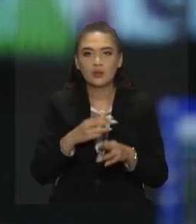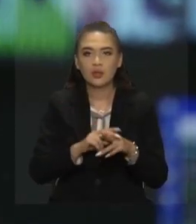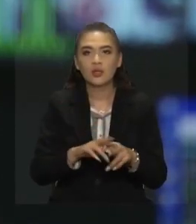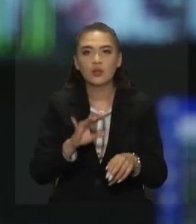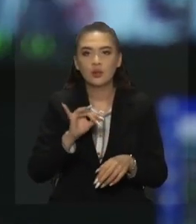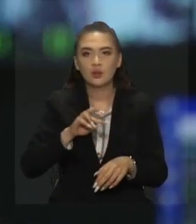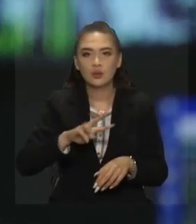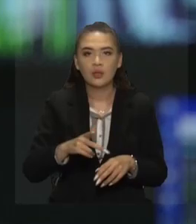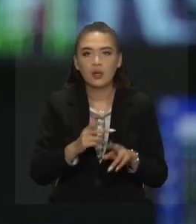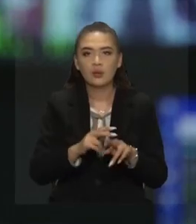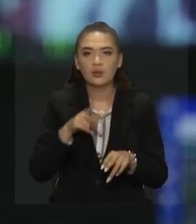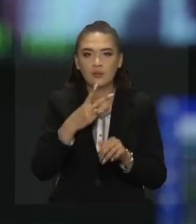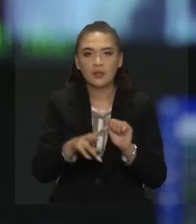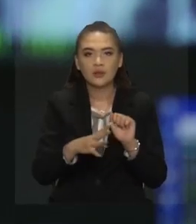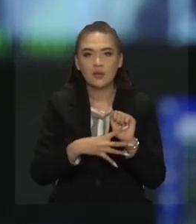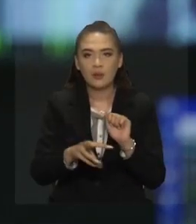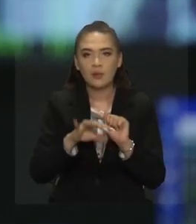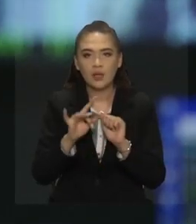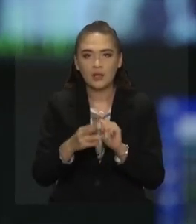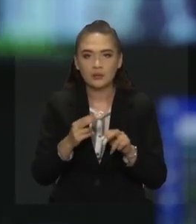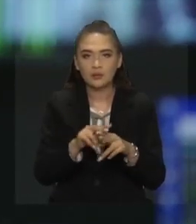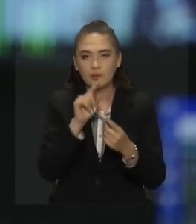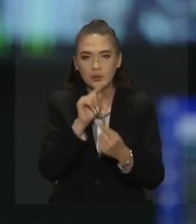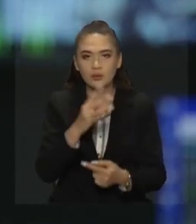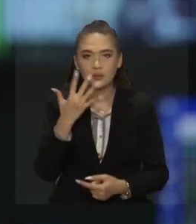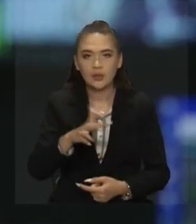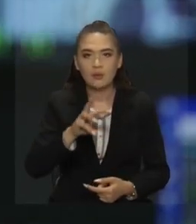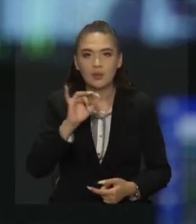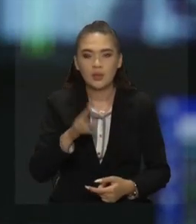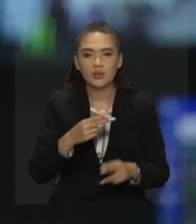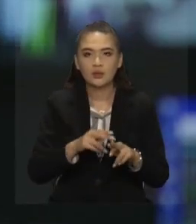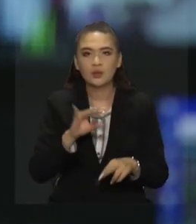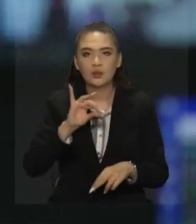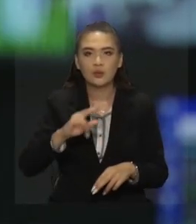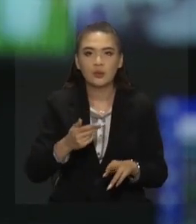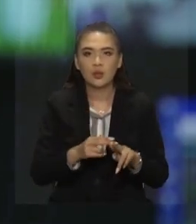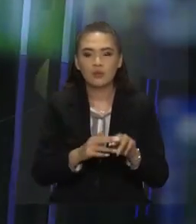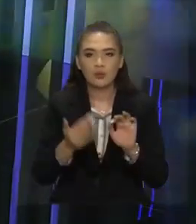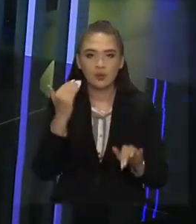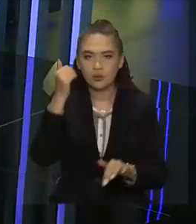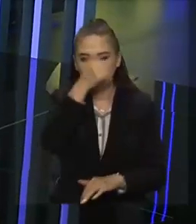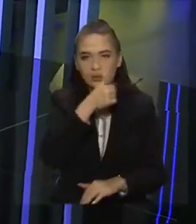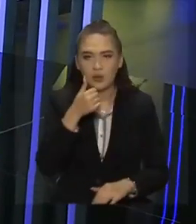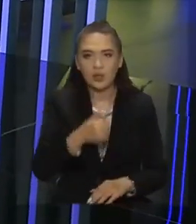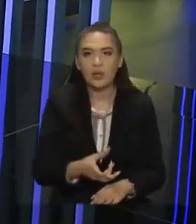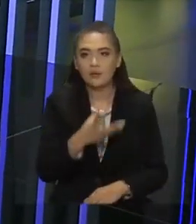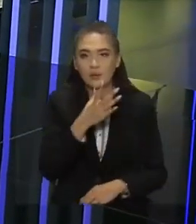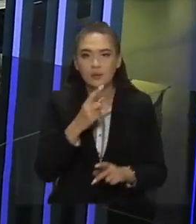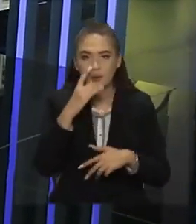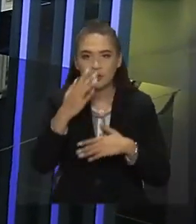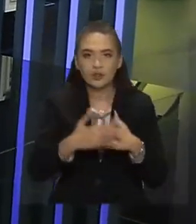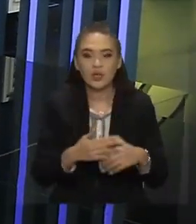спад составил почти 29 миллиардов тенге против 50 миллиардов июля прошлого года. Тем не менее, в